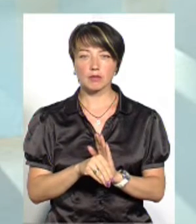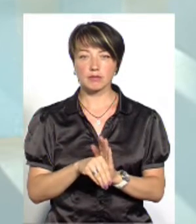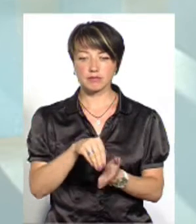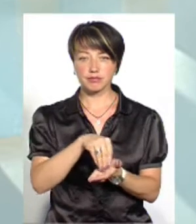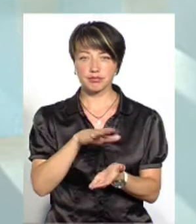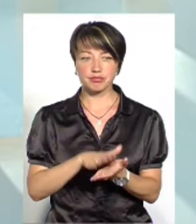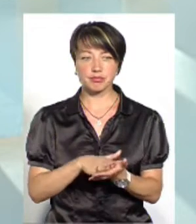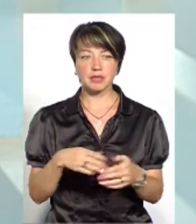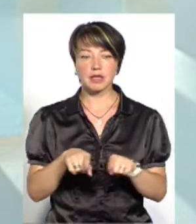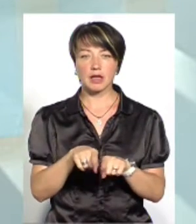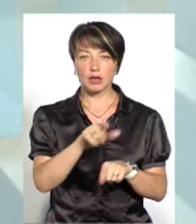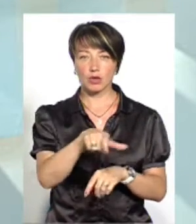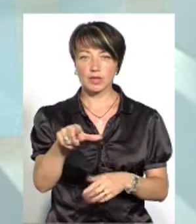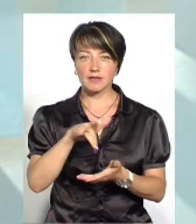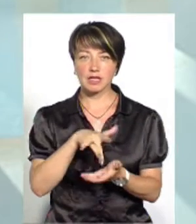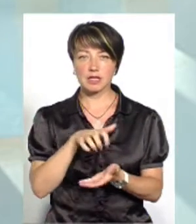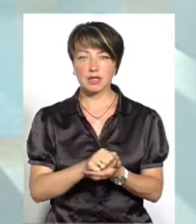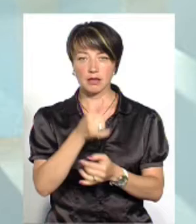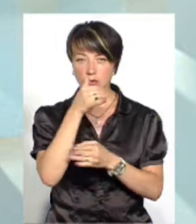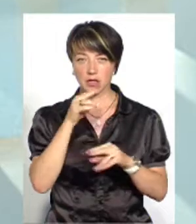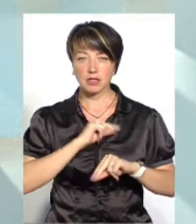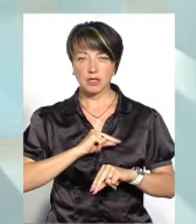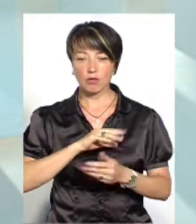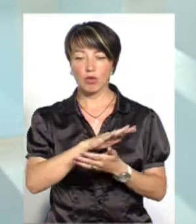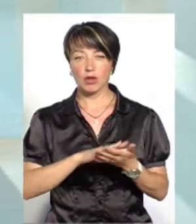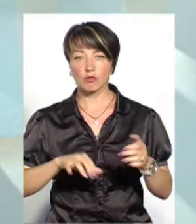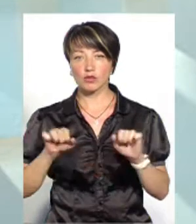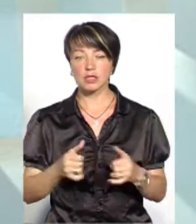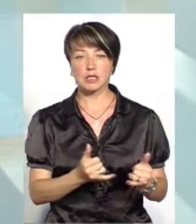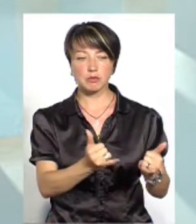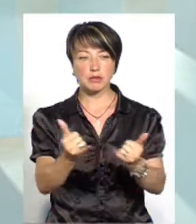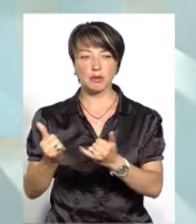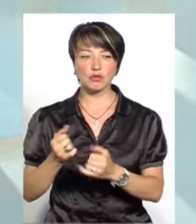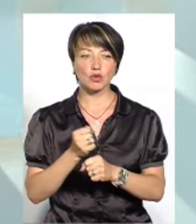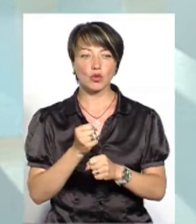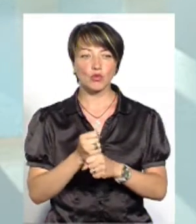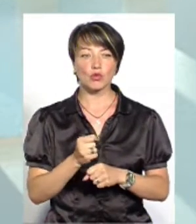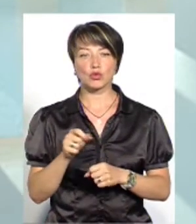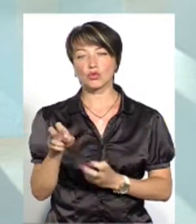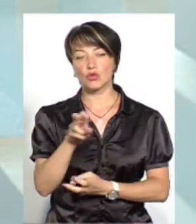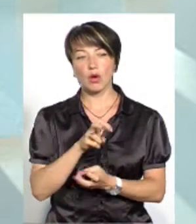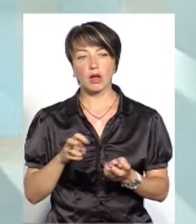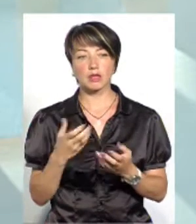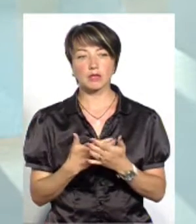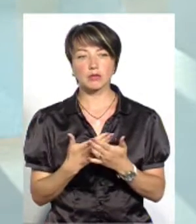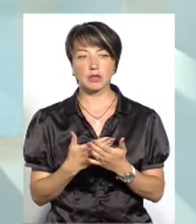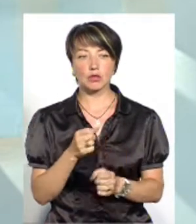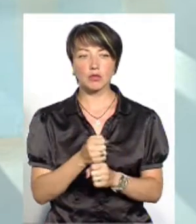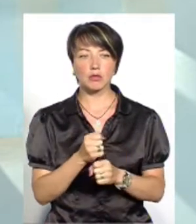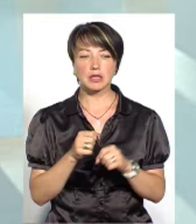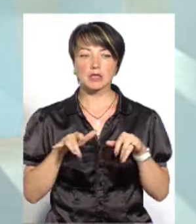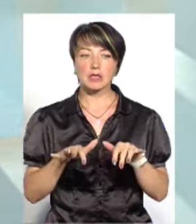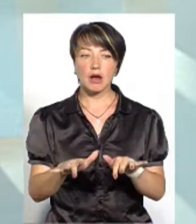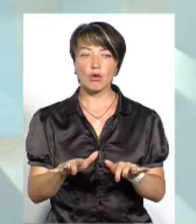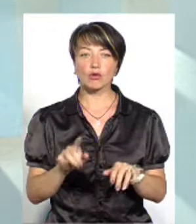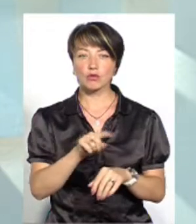центри зайнятості як непрацездатних осіб і можливістю в подальшому забезпечувати їх роботу і шукати, робити певні заходи